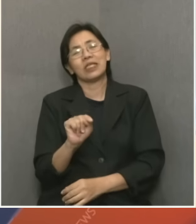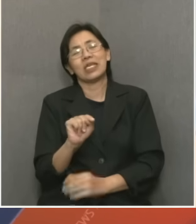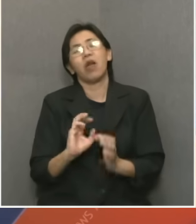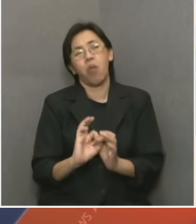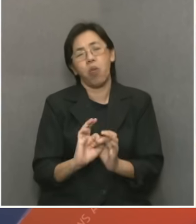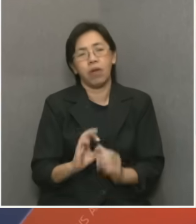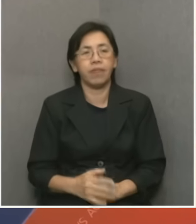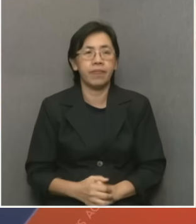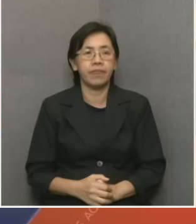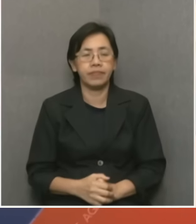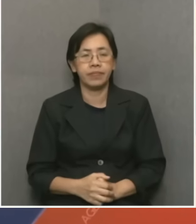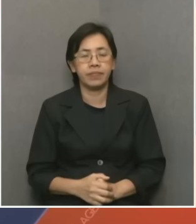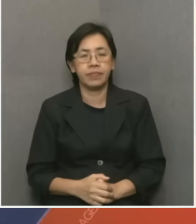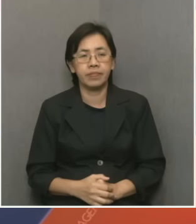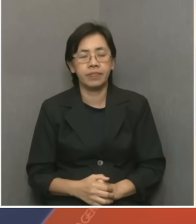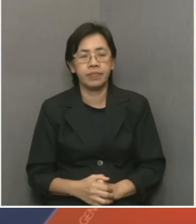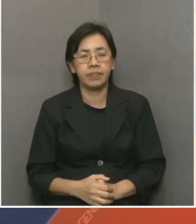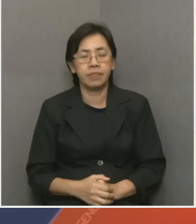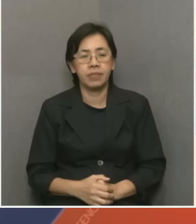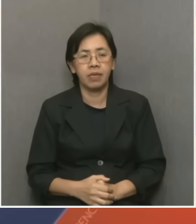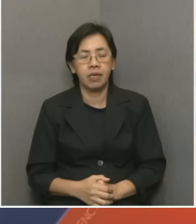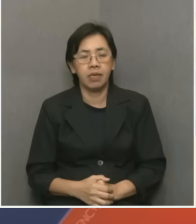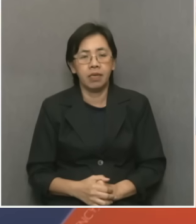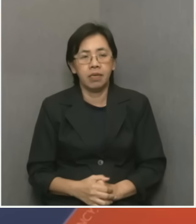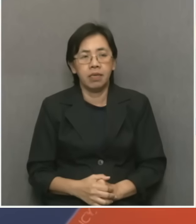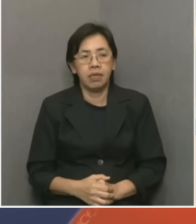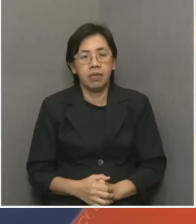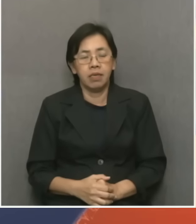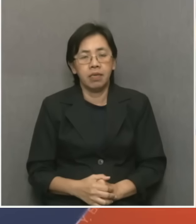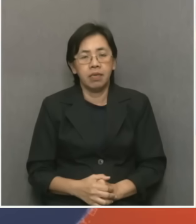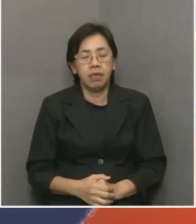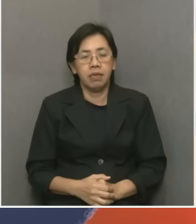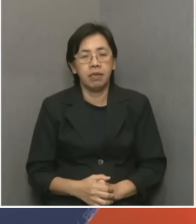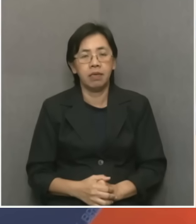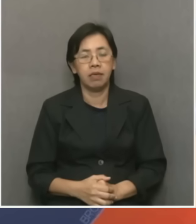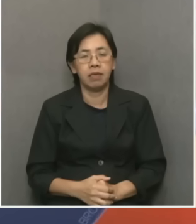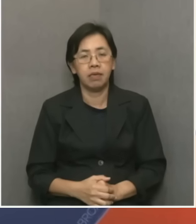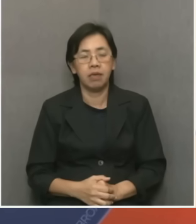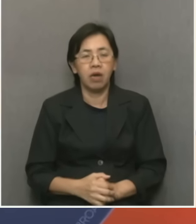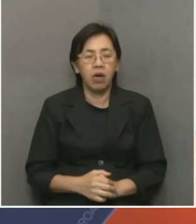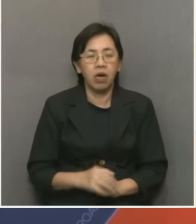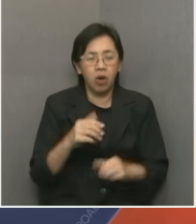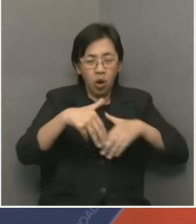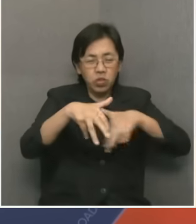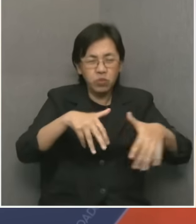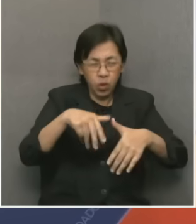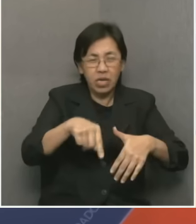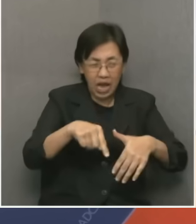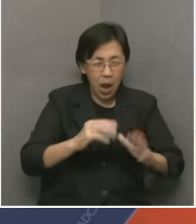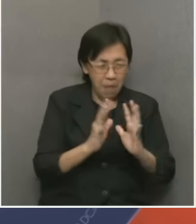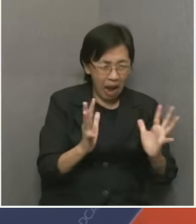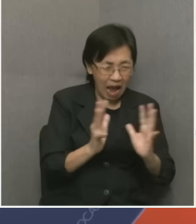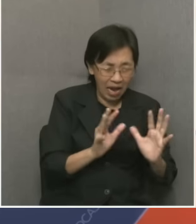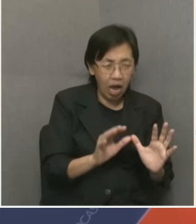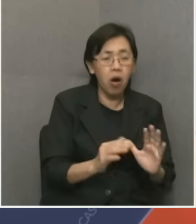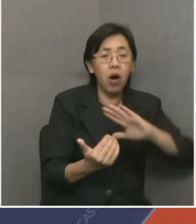แล้วก็นอกจากนั้นเนี่ยนะมันยังมีเรื่องของการจะต้องเร่งอพยพนะคนจากทางเห